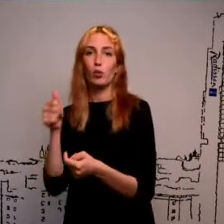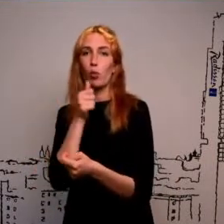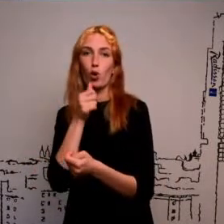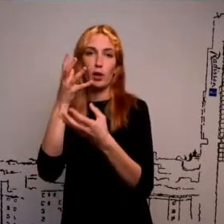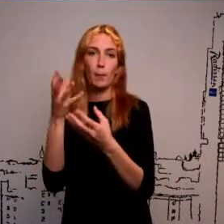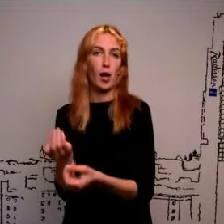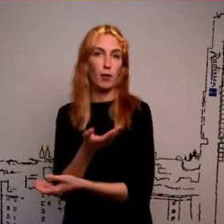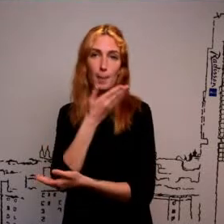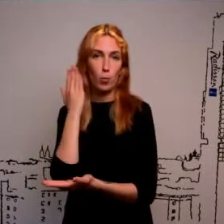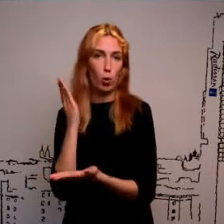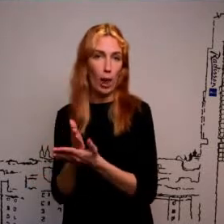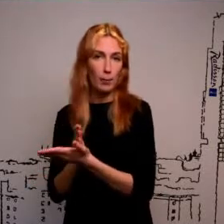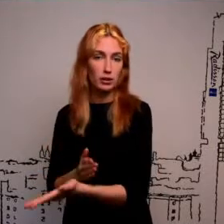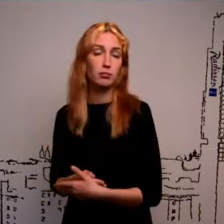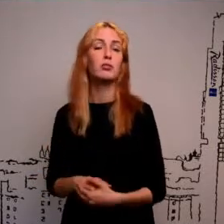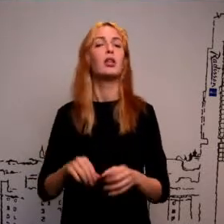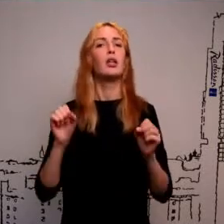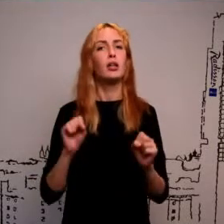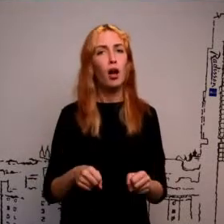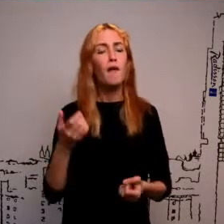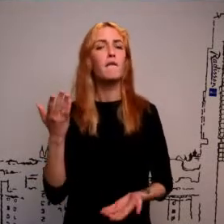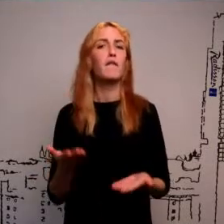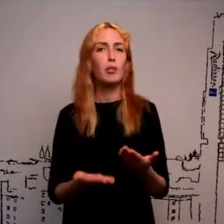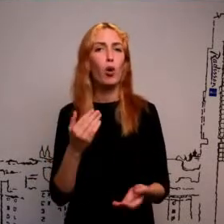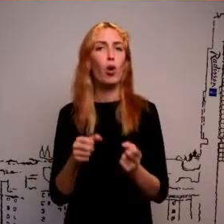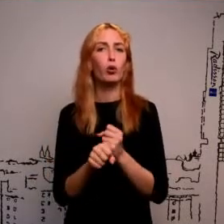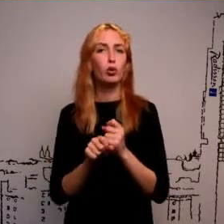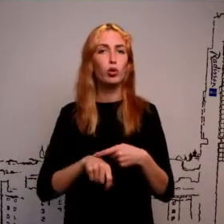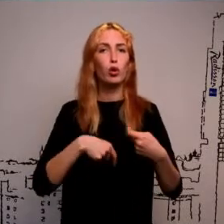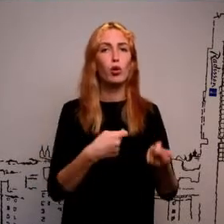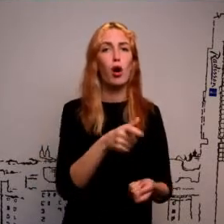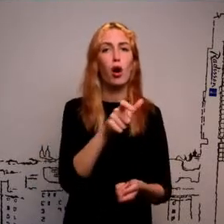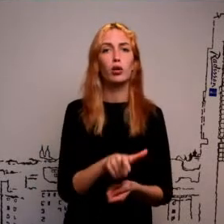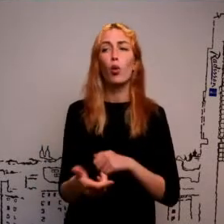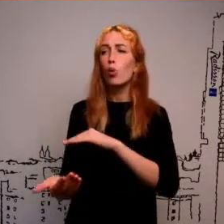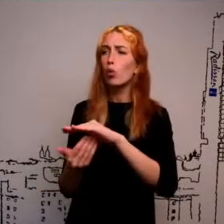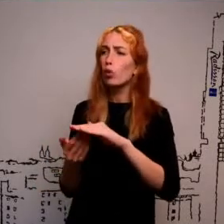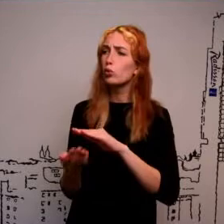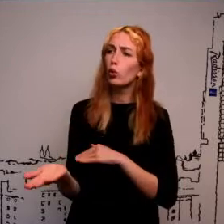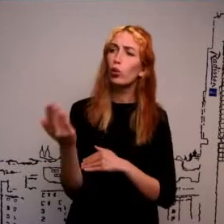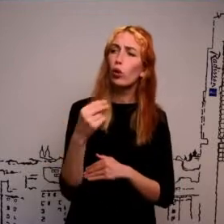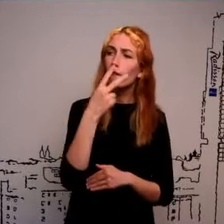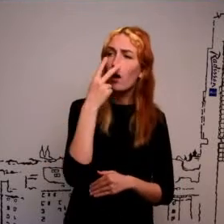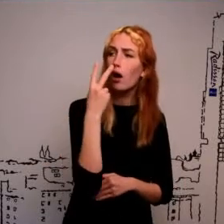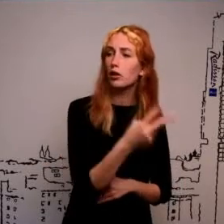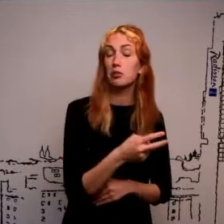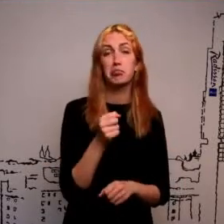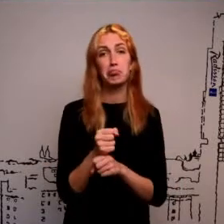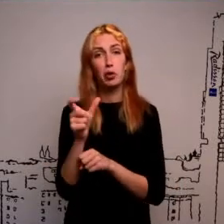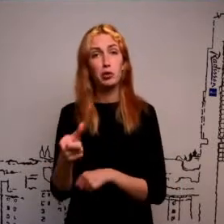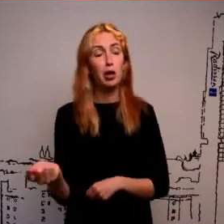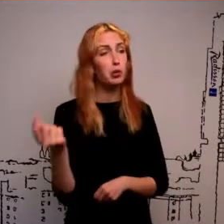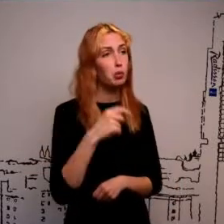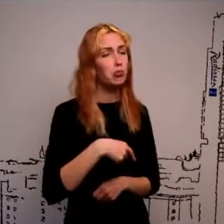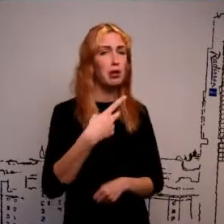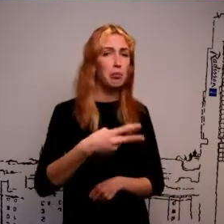Ja võib olla see, et tööandja kutsub, et tule vaata, ja töötaja tulebki, on paar tundi näiteks